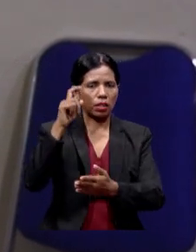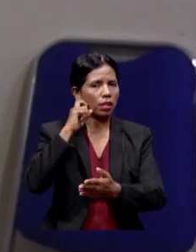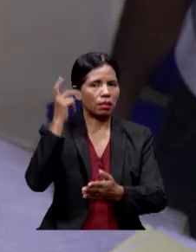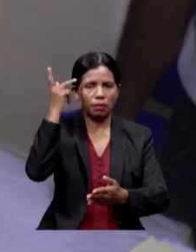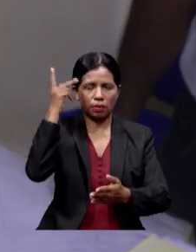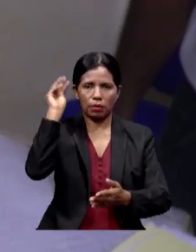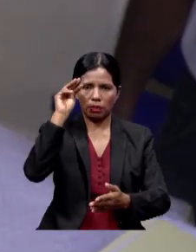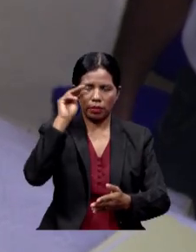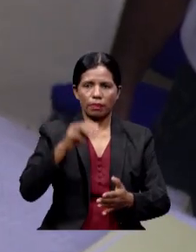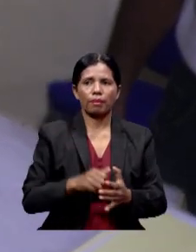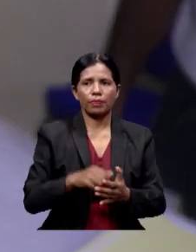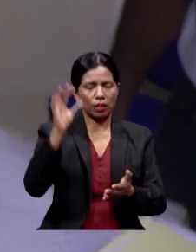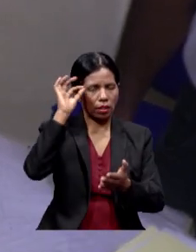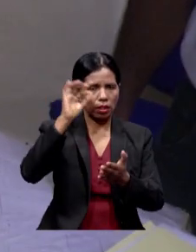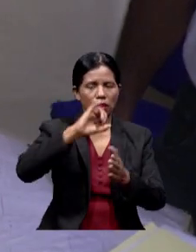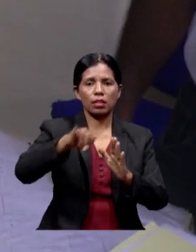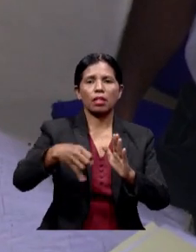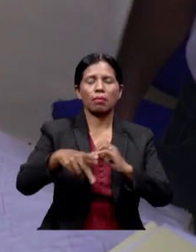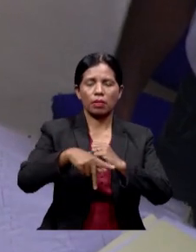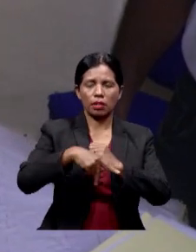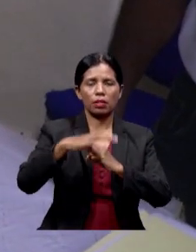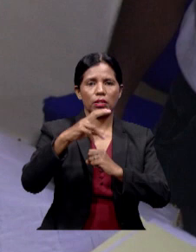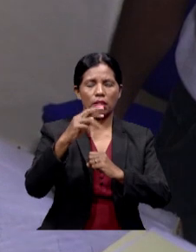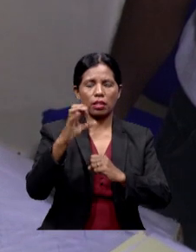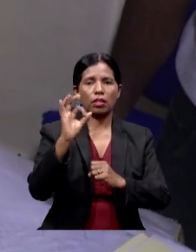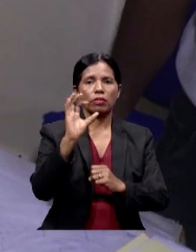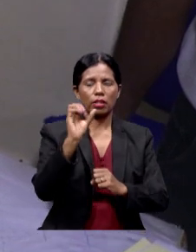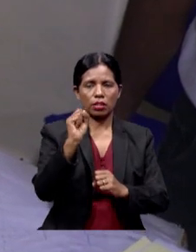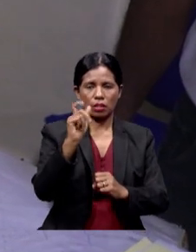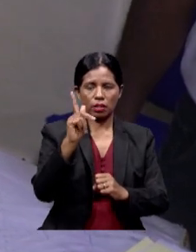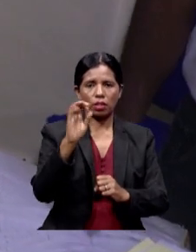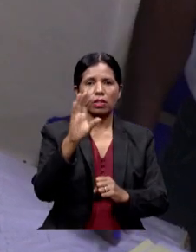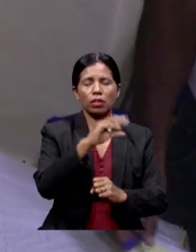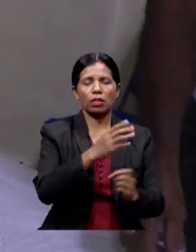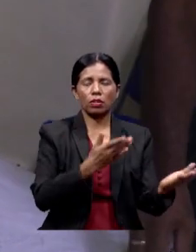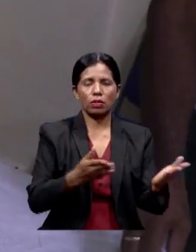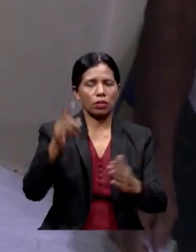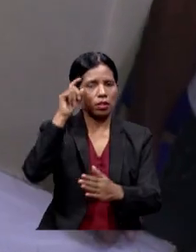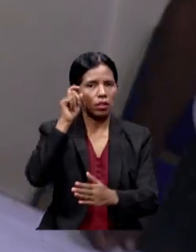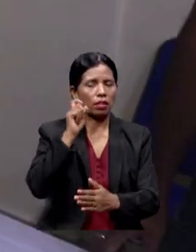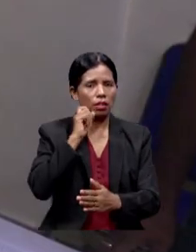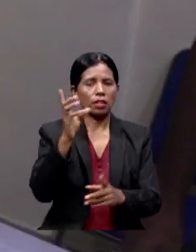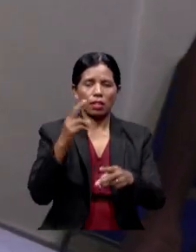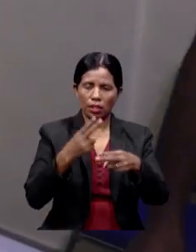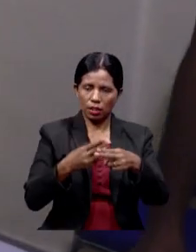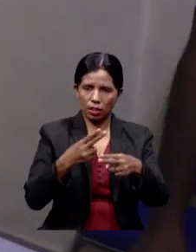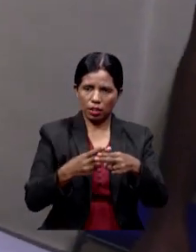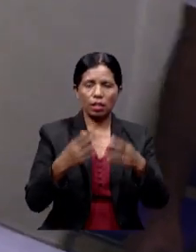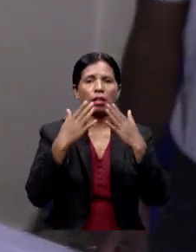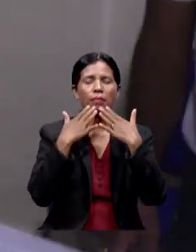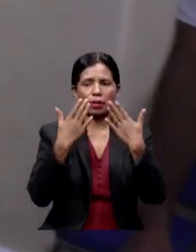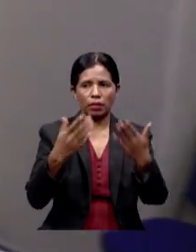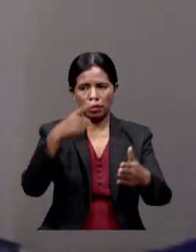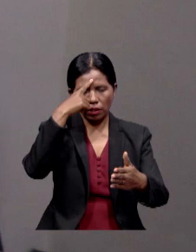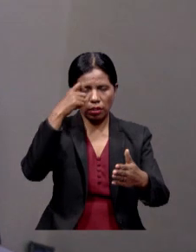ministro. Secretário Geral Partido CNRT Francisco Calvadelai Lore Kairala Sanana Guzmão Nenaran agradece